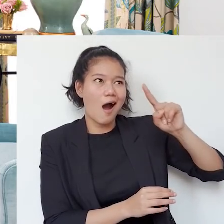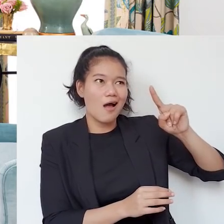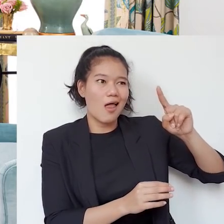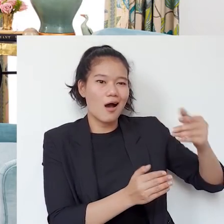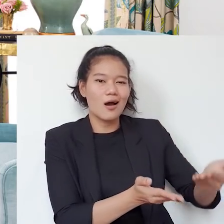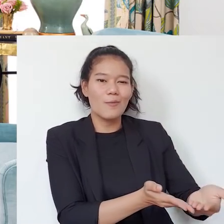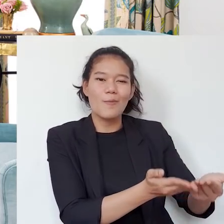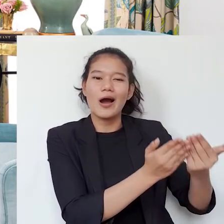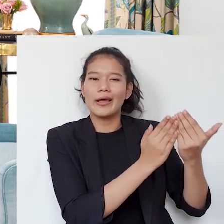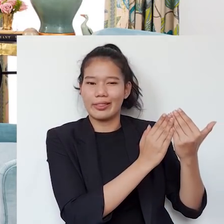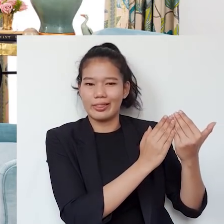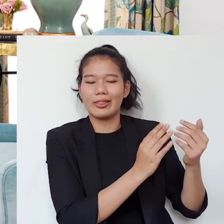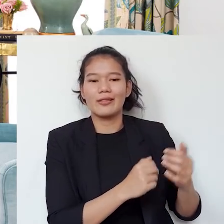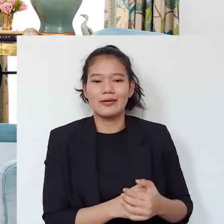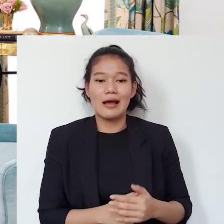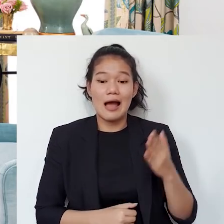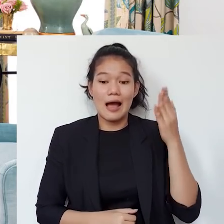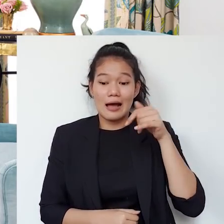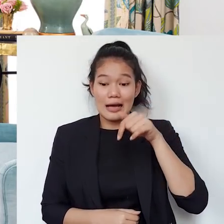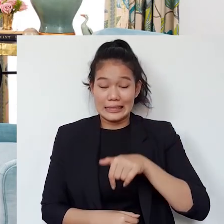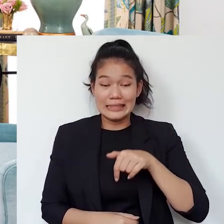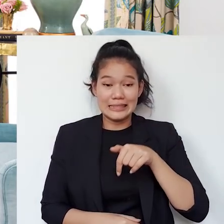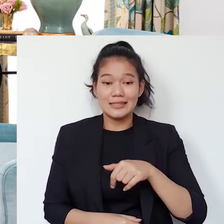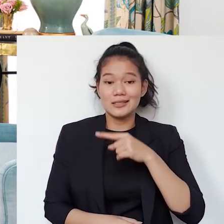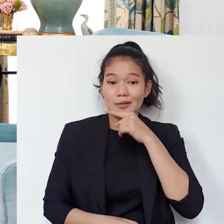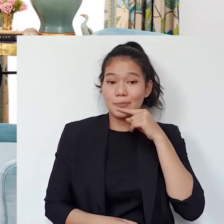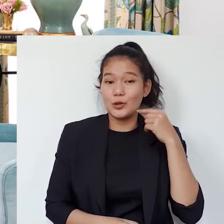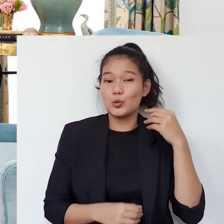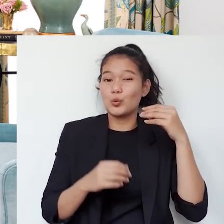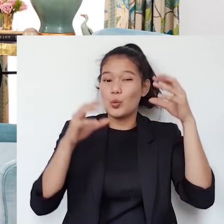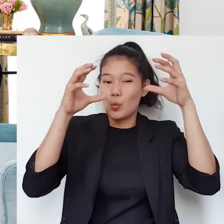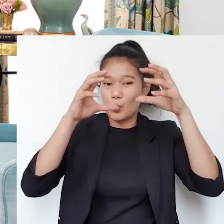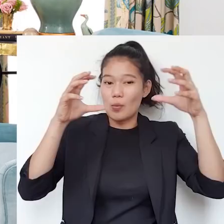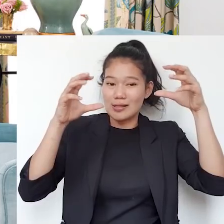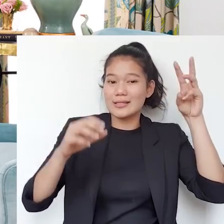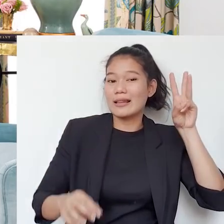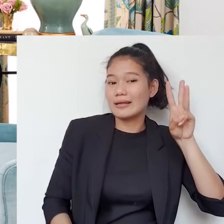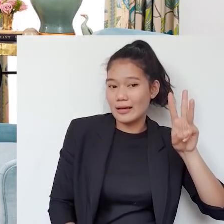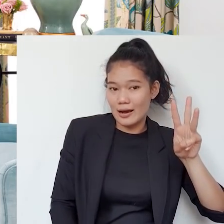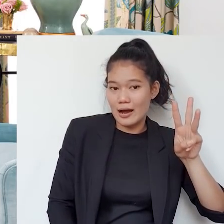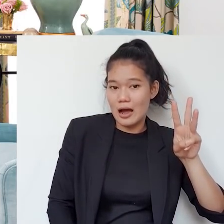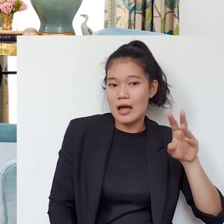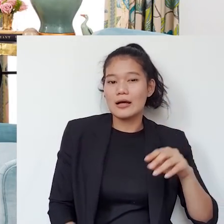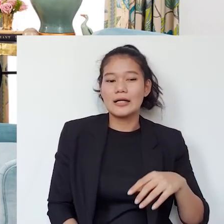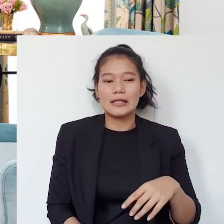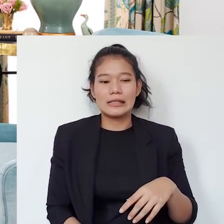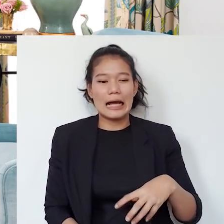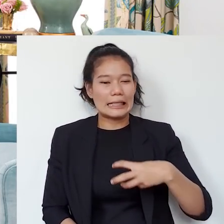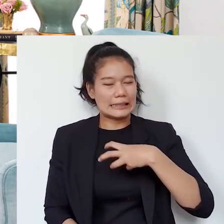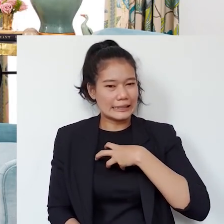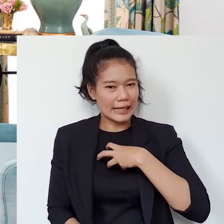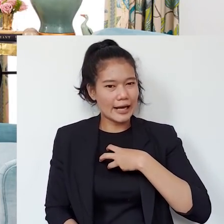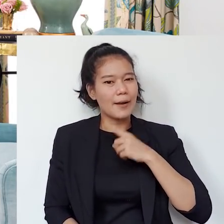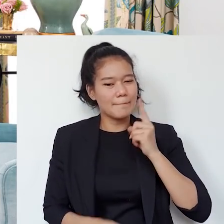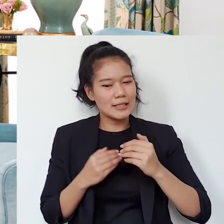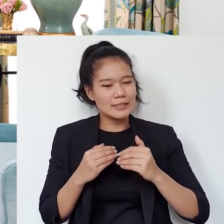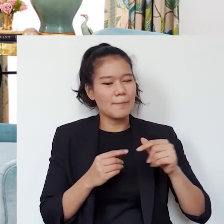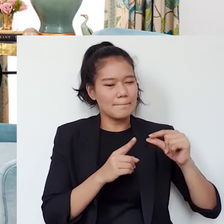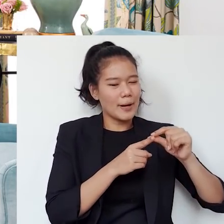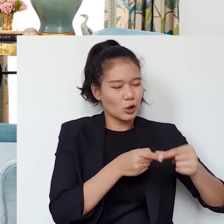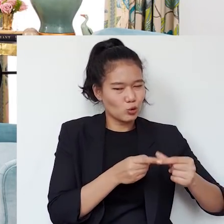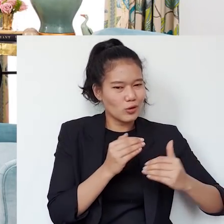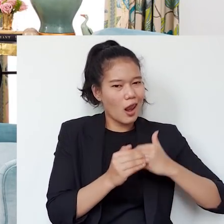Hari ini kita sudah di Minggu Paskah ketiga. Keyakinan itu bahkan dilanjutkan oleh